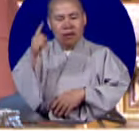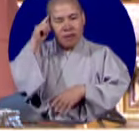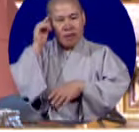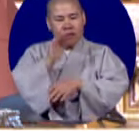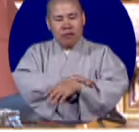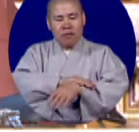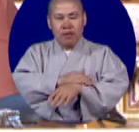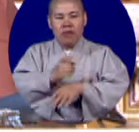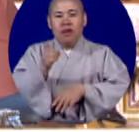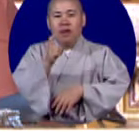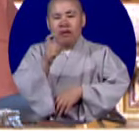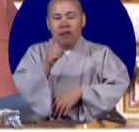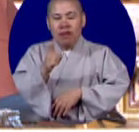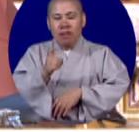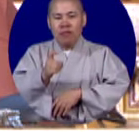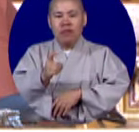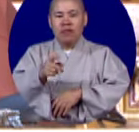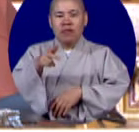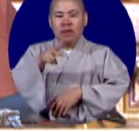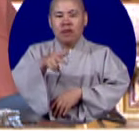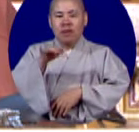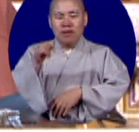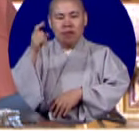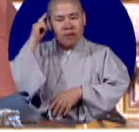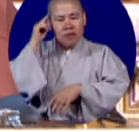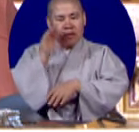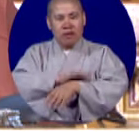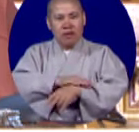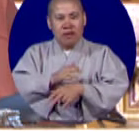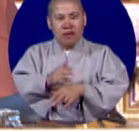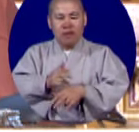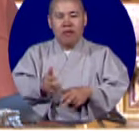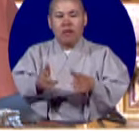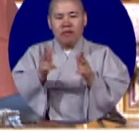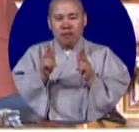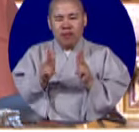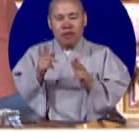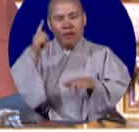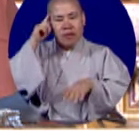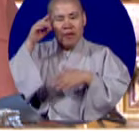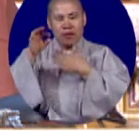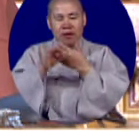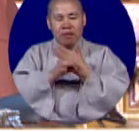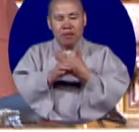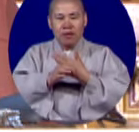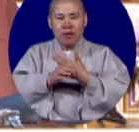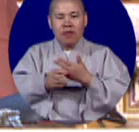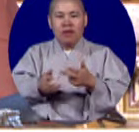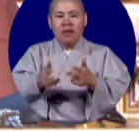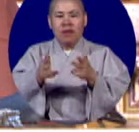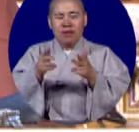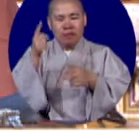딱 정해졌어요. 근데 이거 왜 그러냐 그러니까 이 반야바라밀은